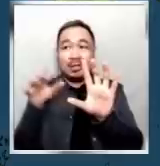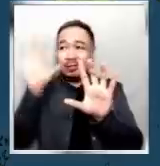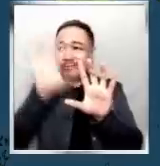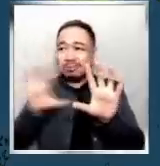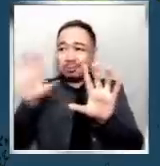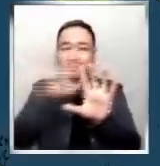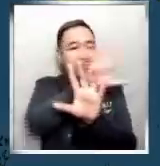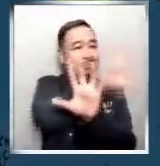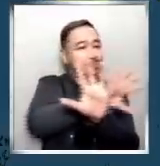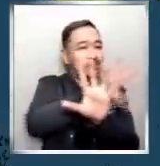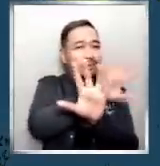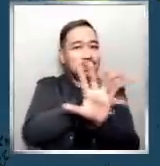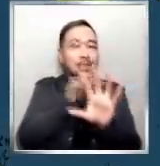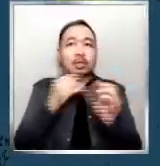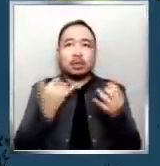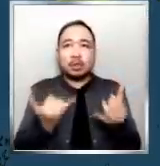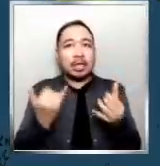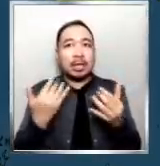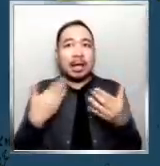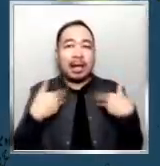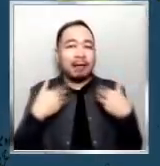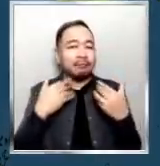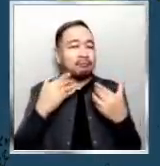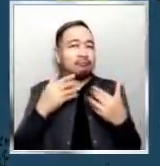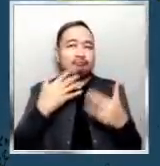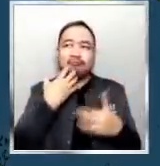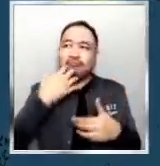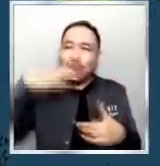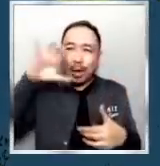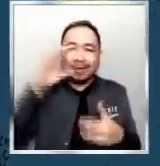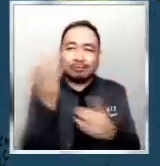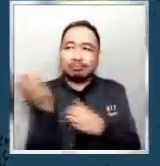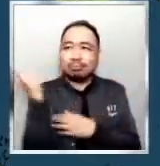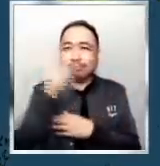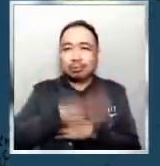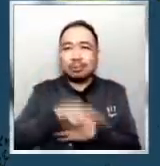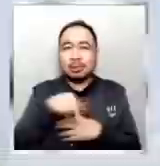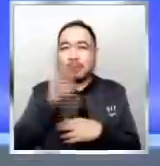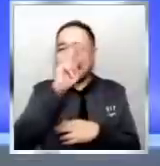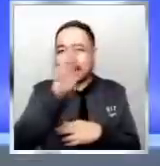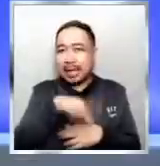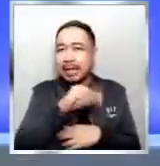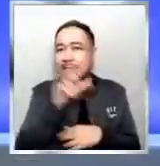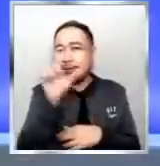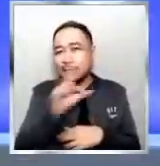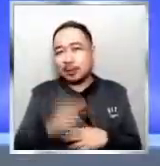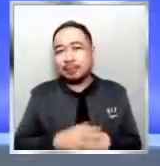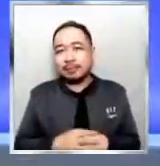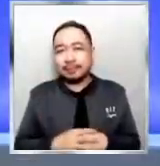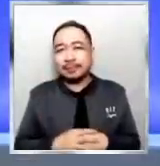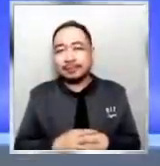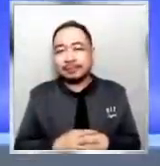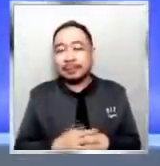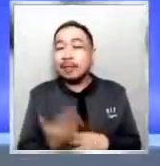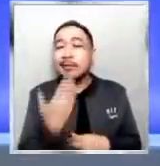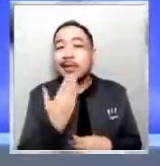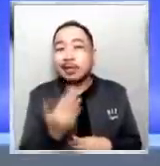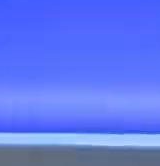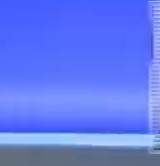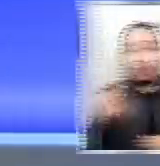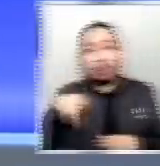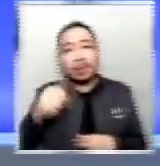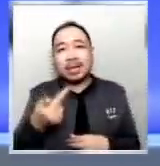dito sa Metro Manila at malaking bahagi ng Luzon area, Sir Mike. Maraming salamat sa inyo dyan sa PAGASA, ang PAGASA